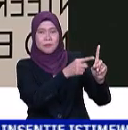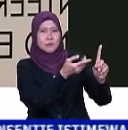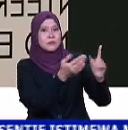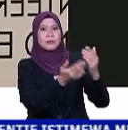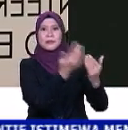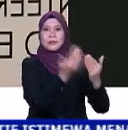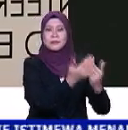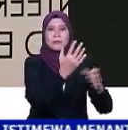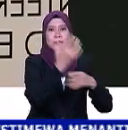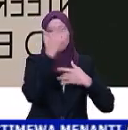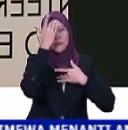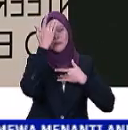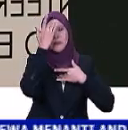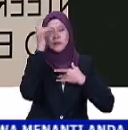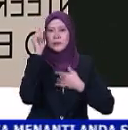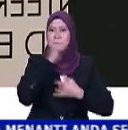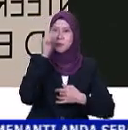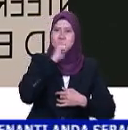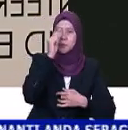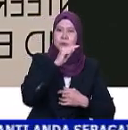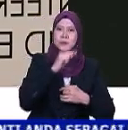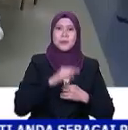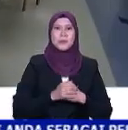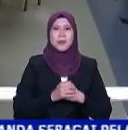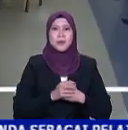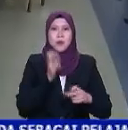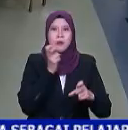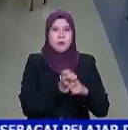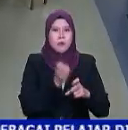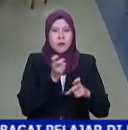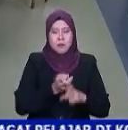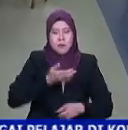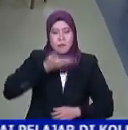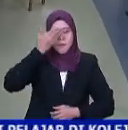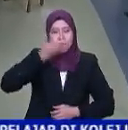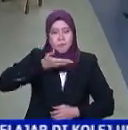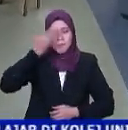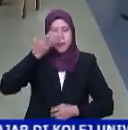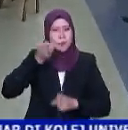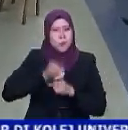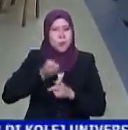mendapat serius lah, dia jadi tiba-tiba dia jadi susah nafas,